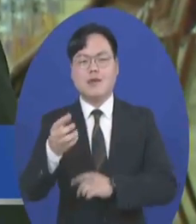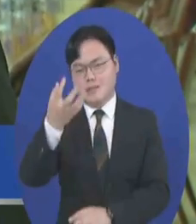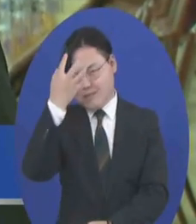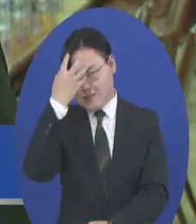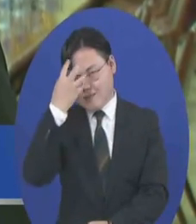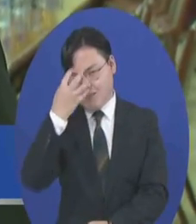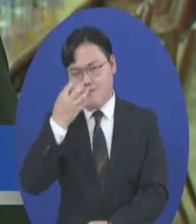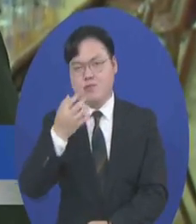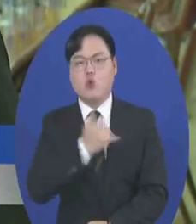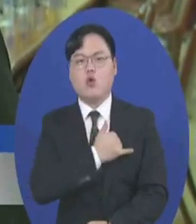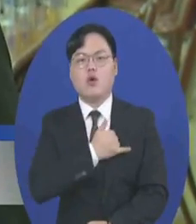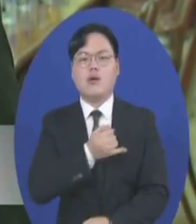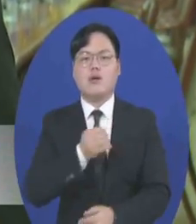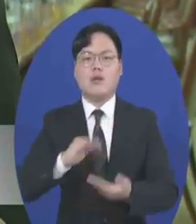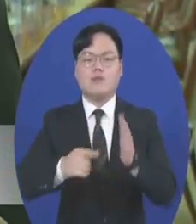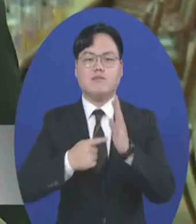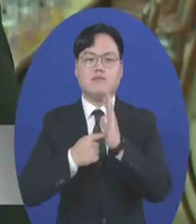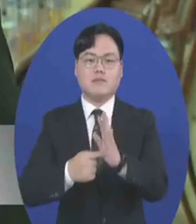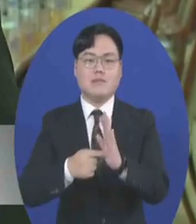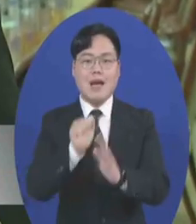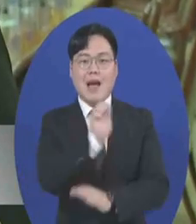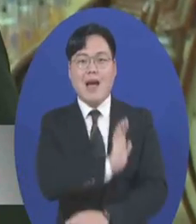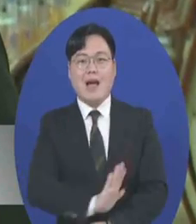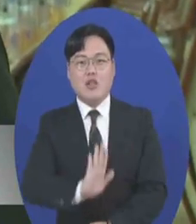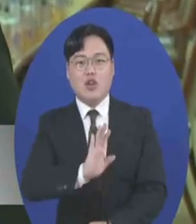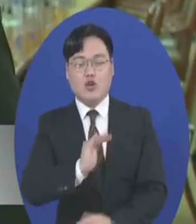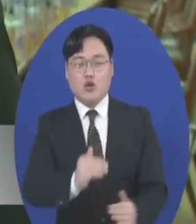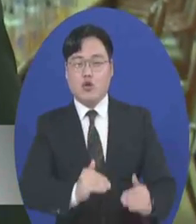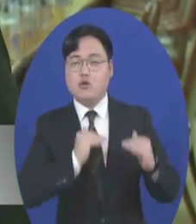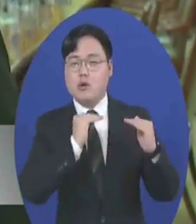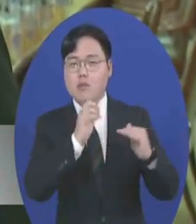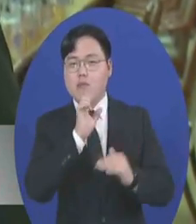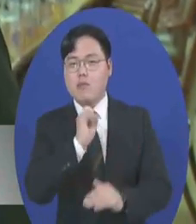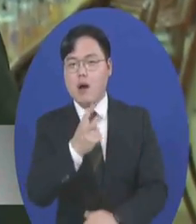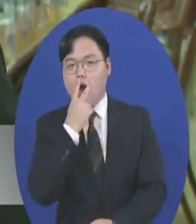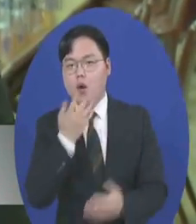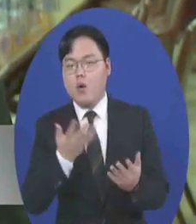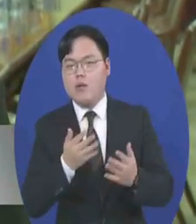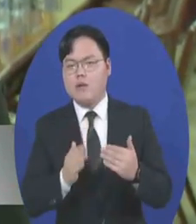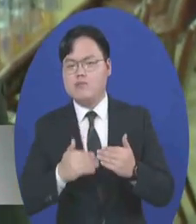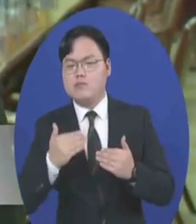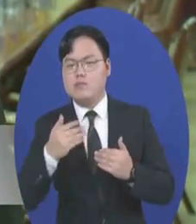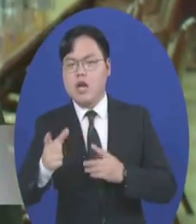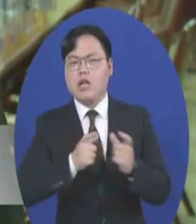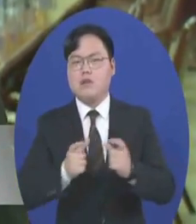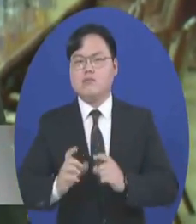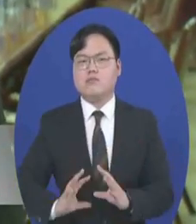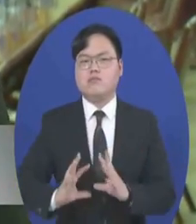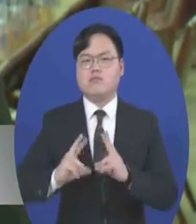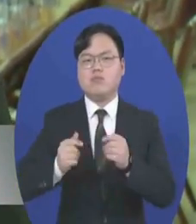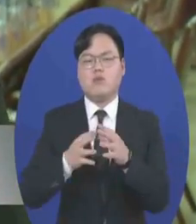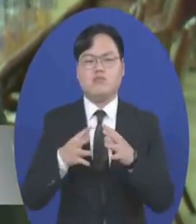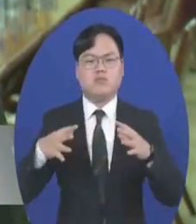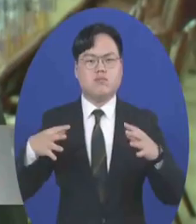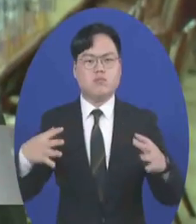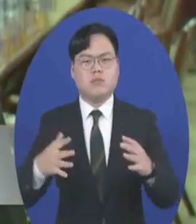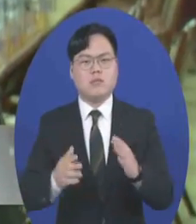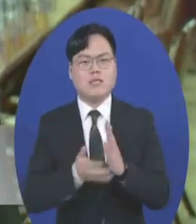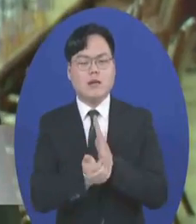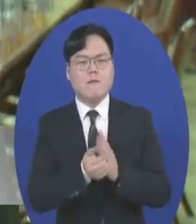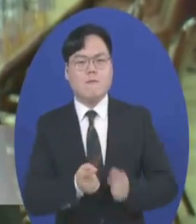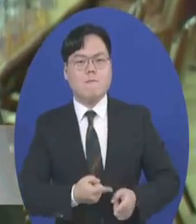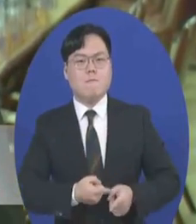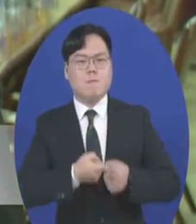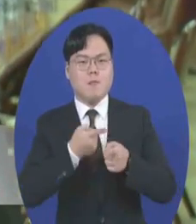тэргүүн танилцууллаа. Азийн хөгжлийн банкны байр сууриас харахад цаашид эдийн засгийг тэлэх, чадварчлуулах, хямралыг